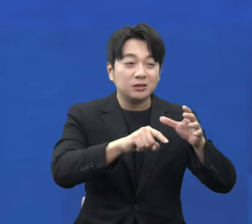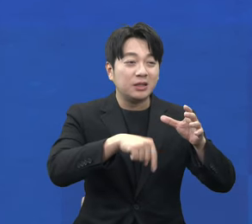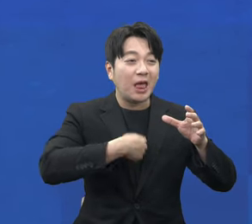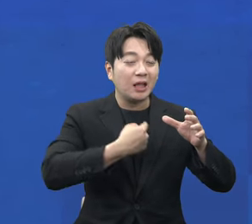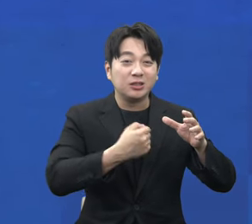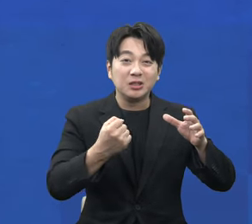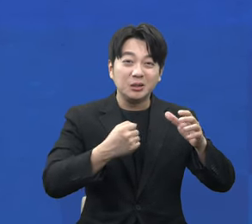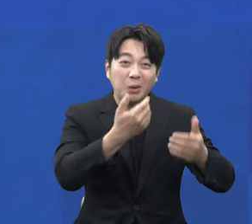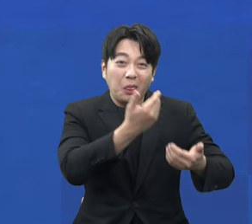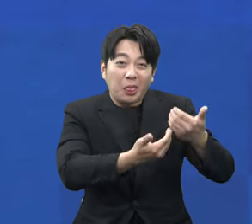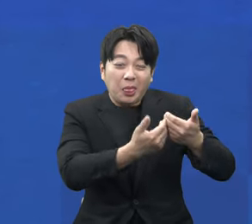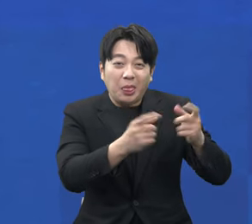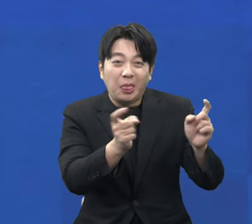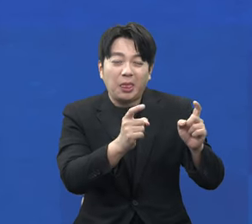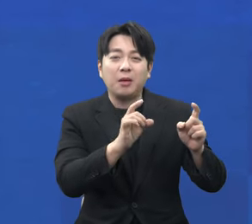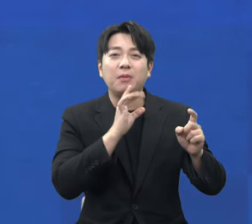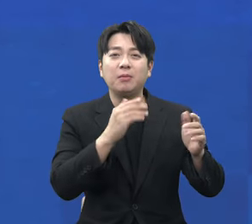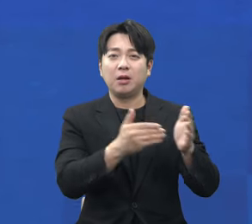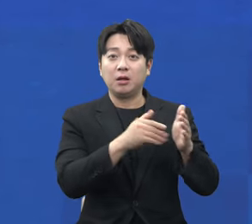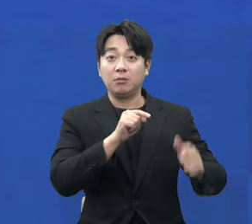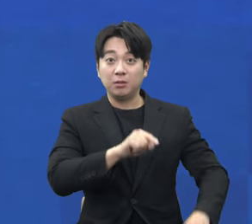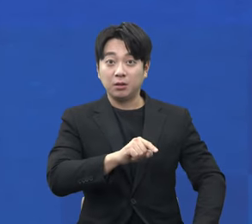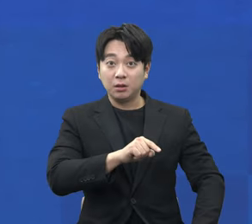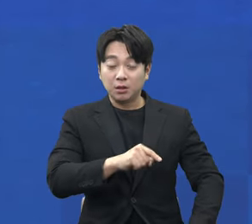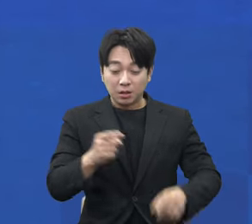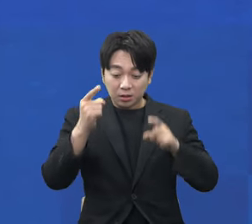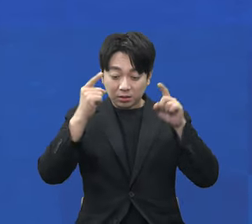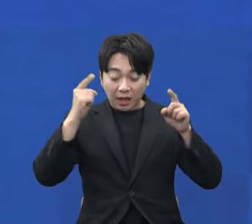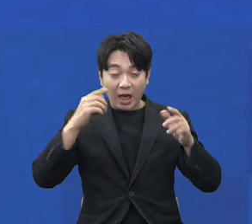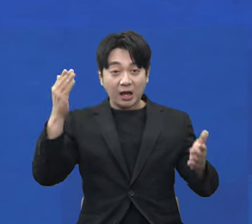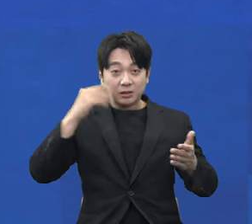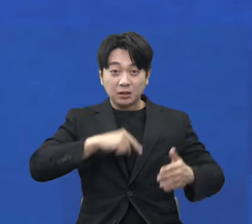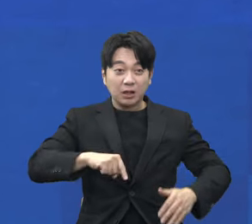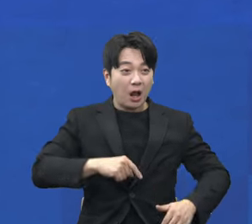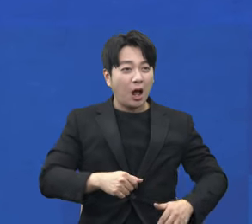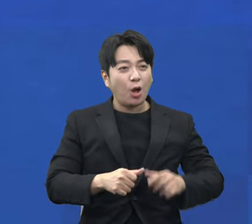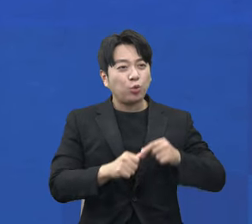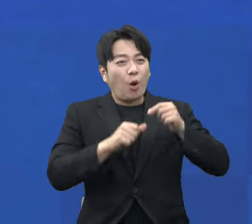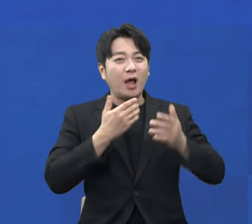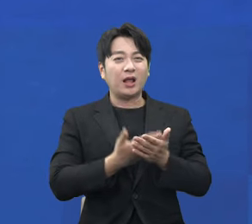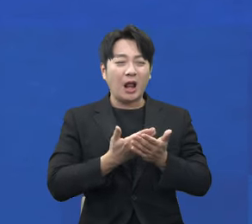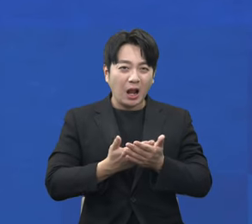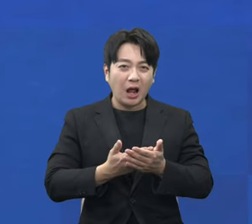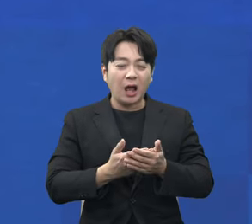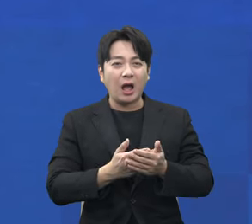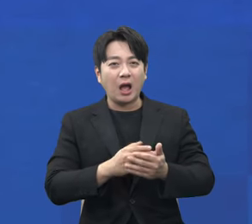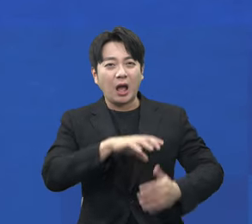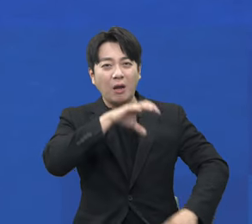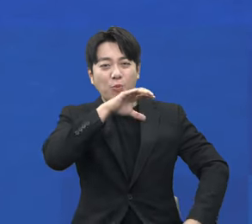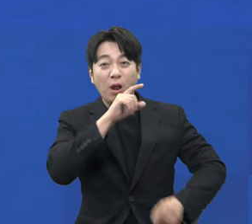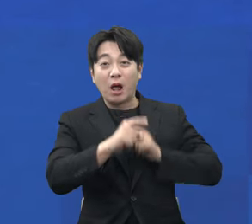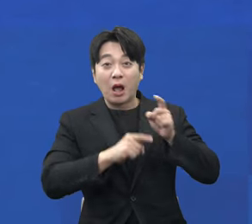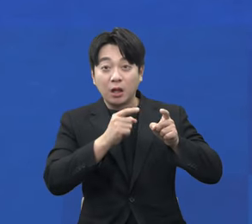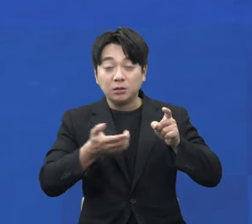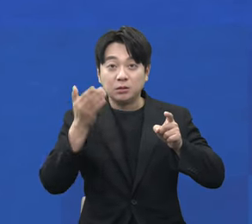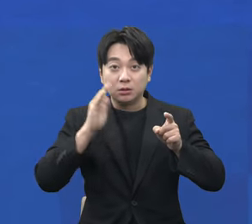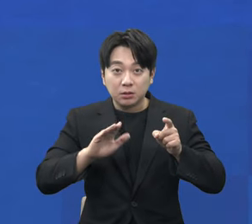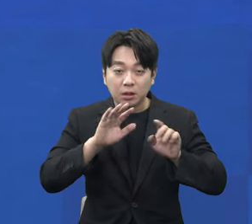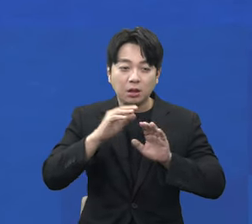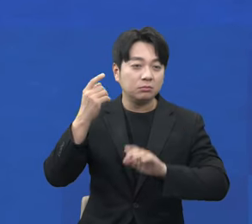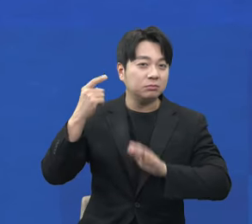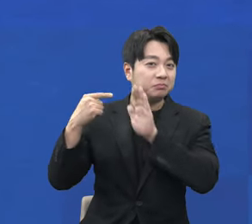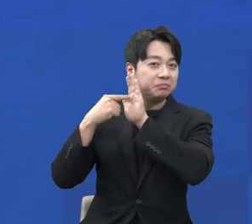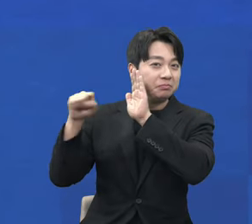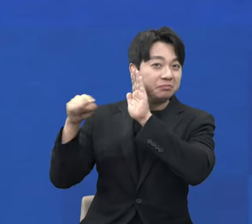골몰했다 놓여 있는 청년들은 도와달라 외치고 있는데 우리는 당을 공격하며 나의 인지도를 높이만